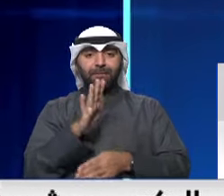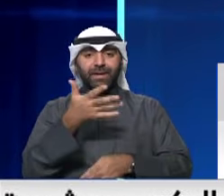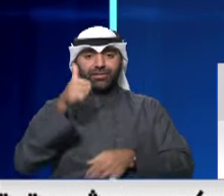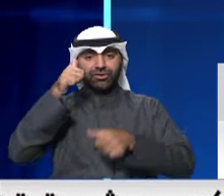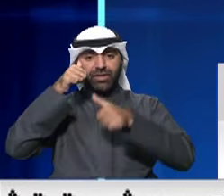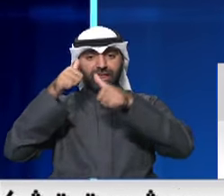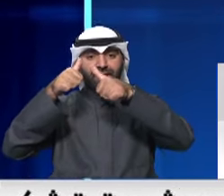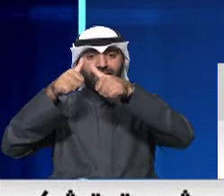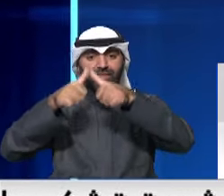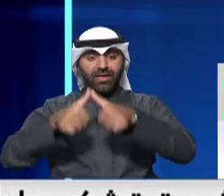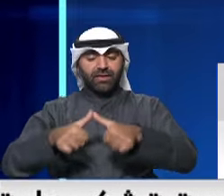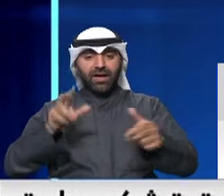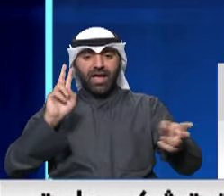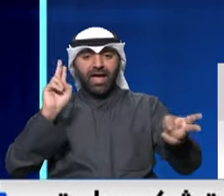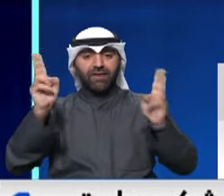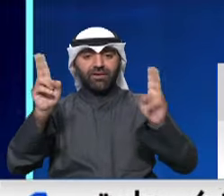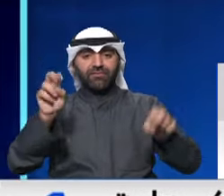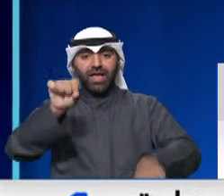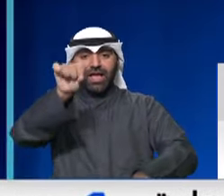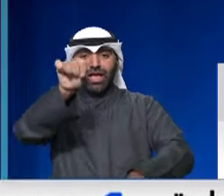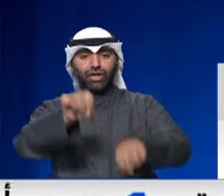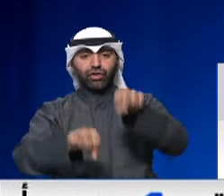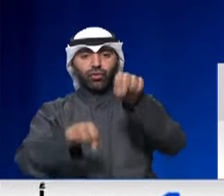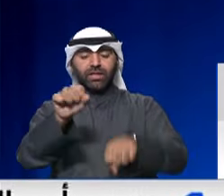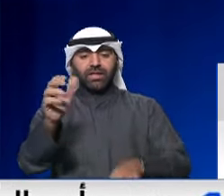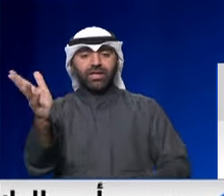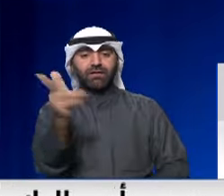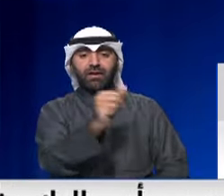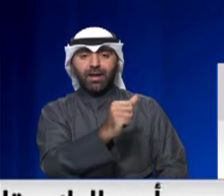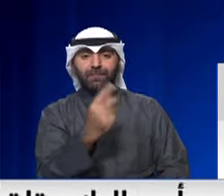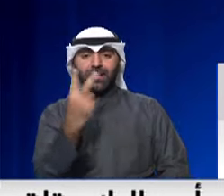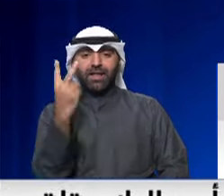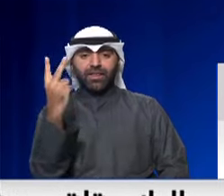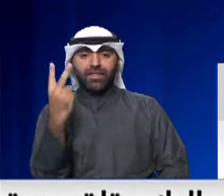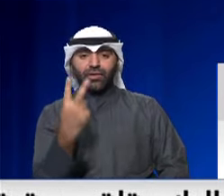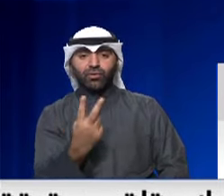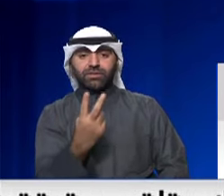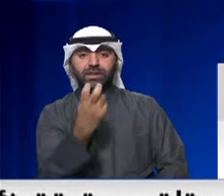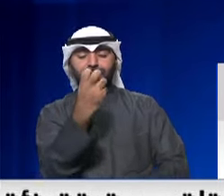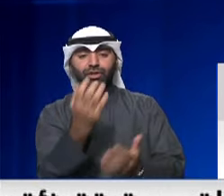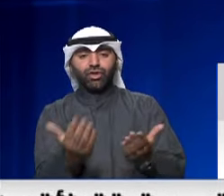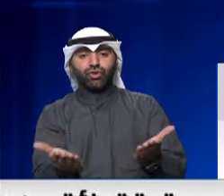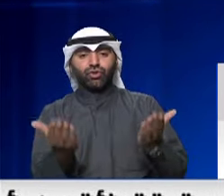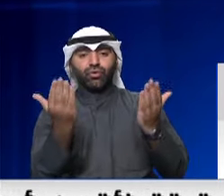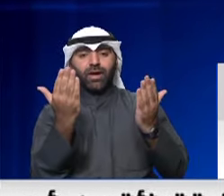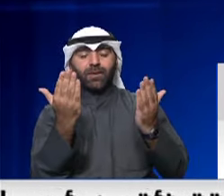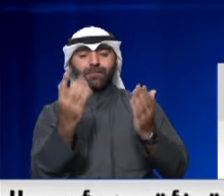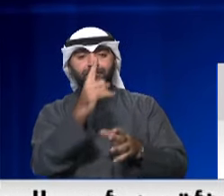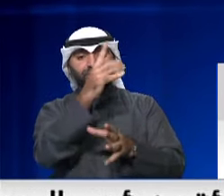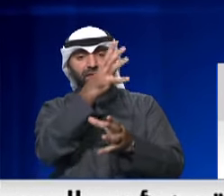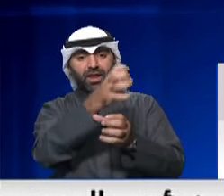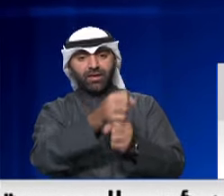يونس المنفي رئيس المجلس الرئاسي الليبي في دولة ليبيا الشقيقة. ضمنها سموه